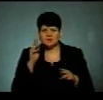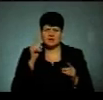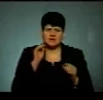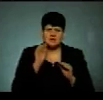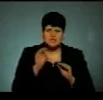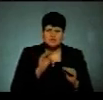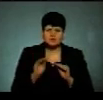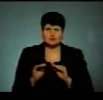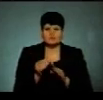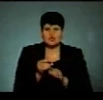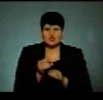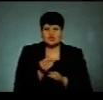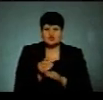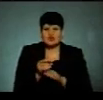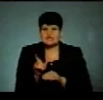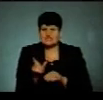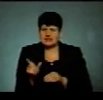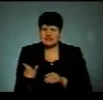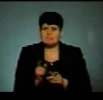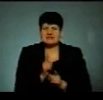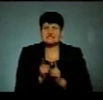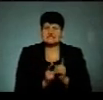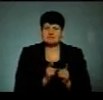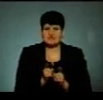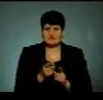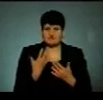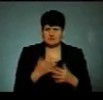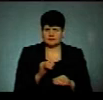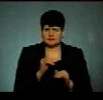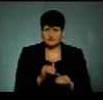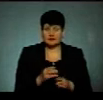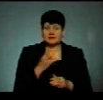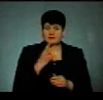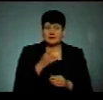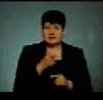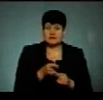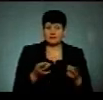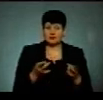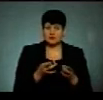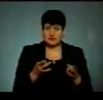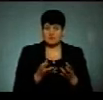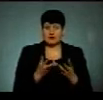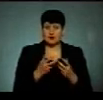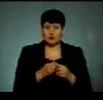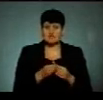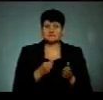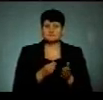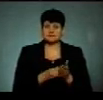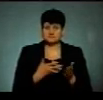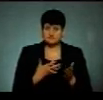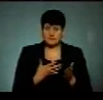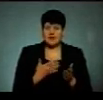ми участками замінюємо їх, ті, які вже не придатні. Виходячи з цих потреб, розраховується тариф.